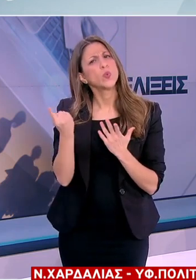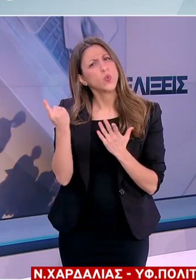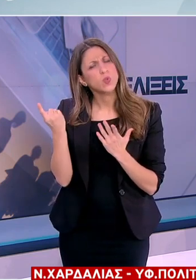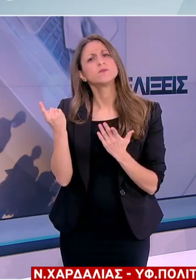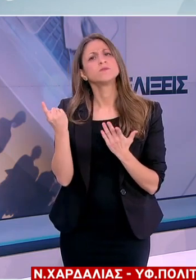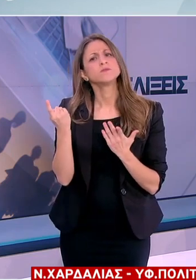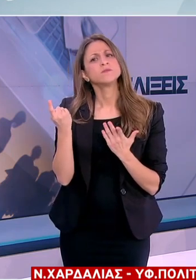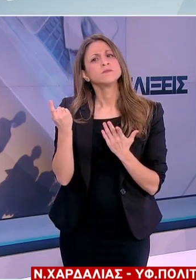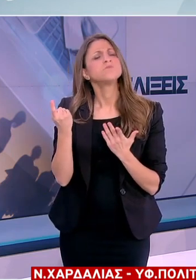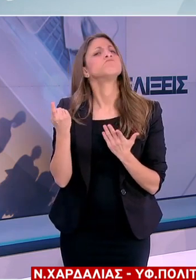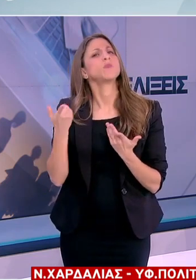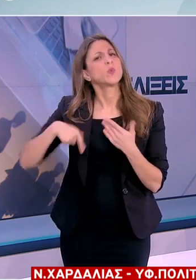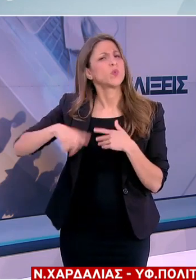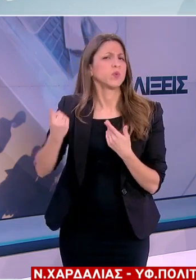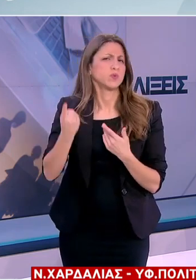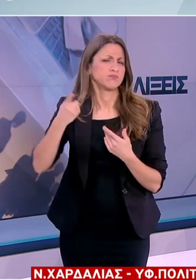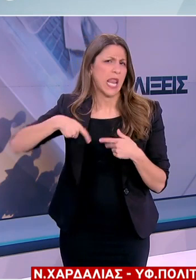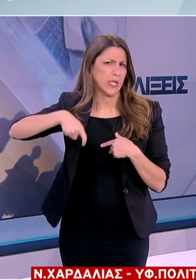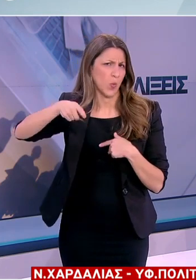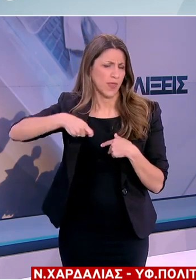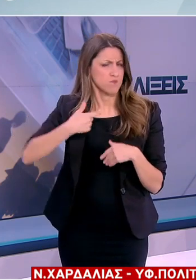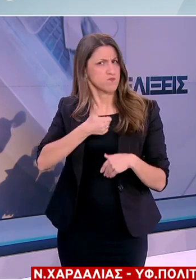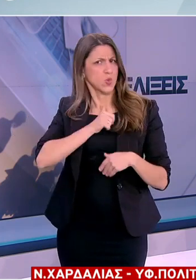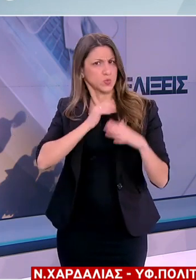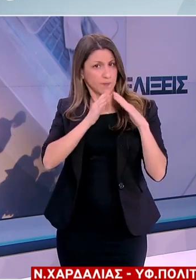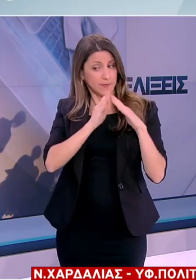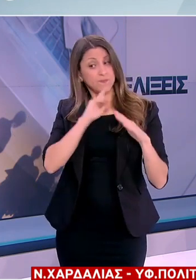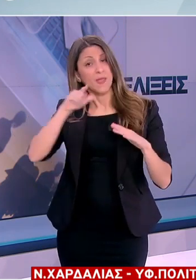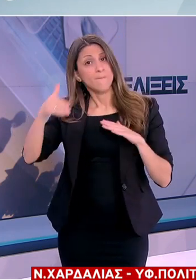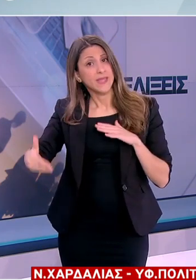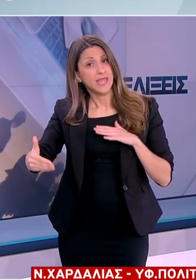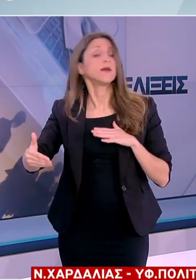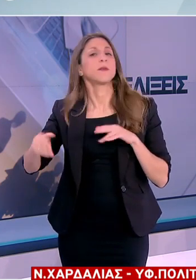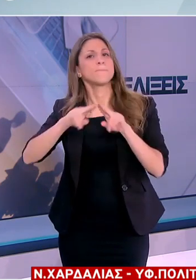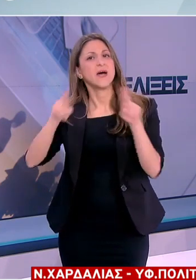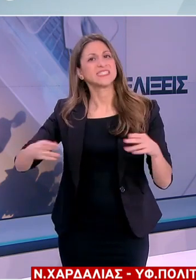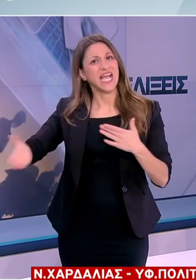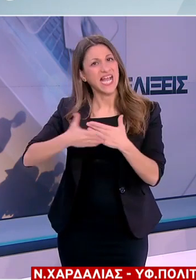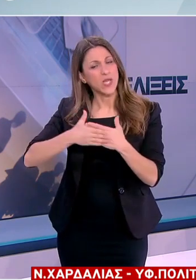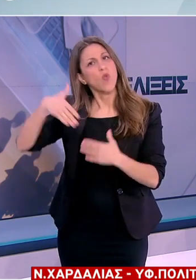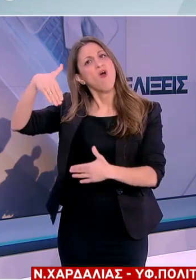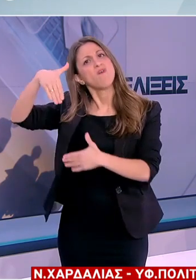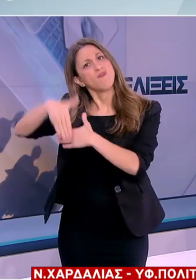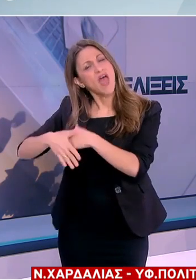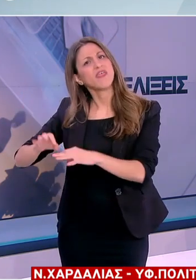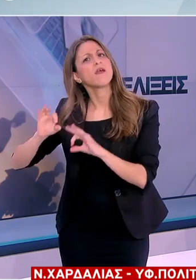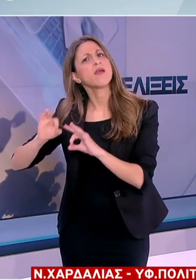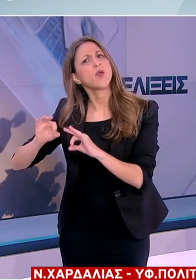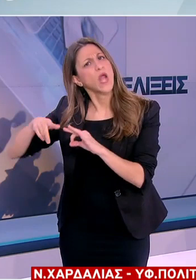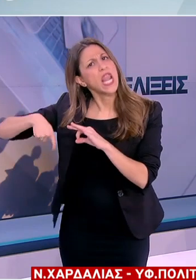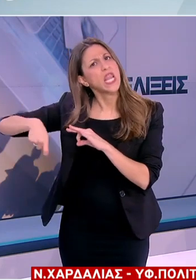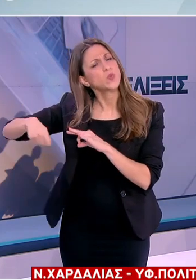την αποκαθήλωση του Κυρίου μας και μετά το βράδυ για την ακολουθία του Πιταφίου. Στα αμιγώς